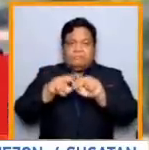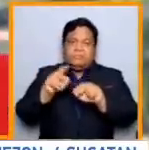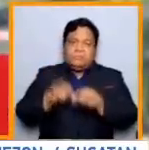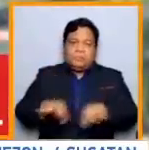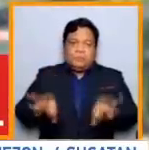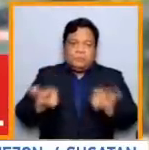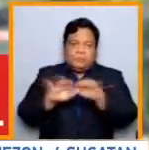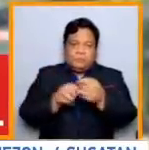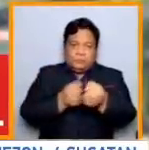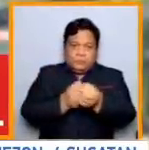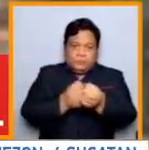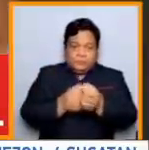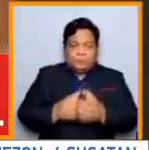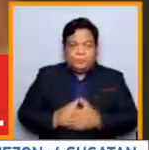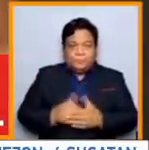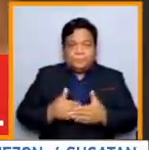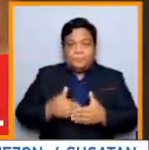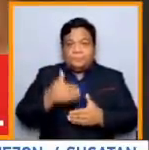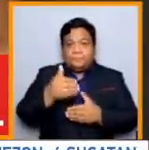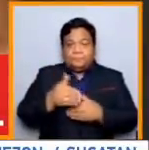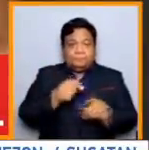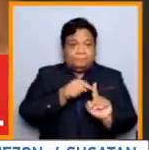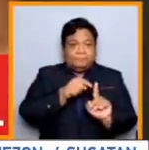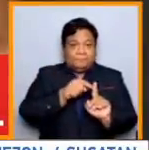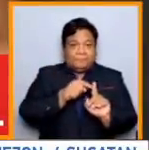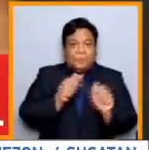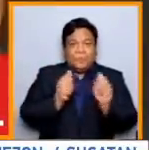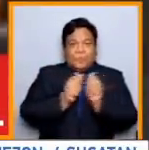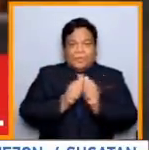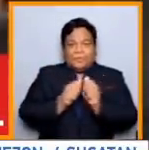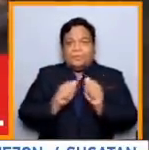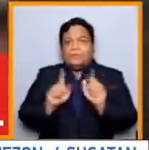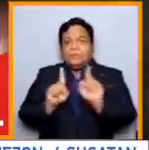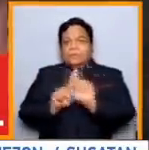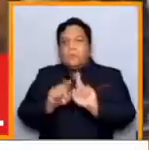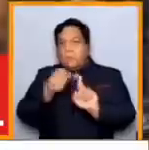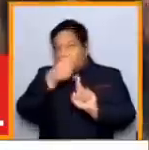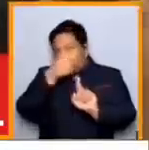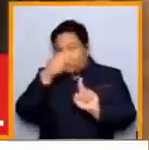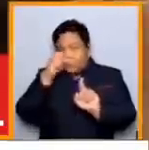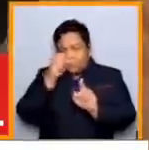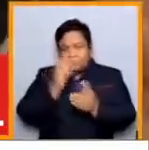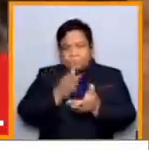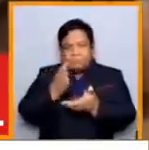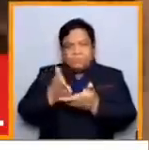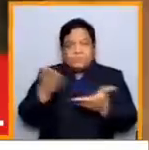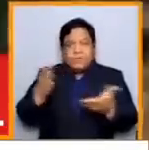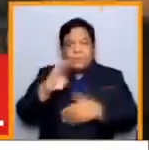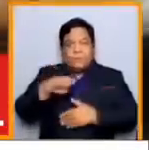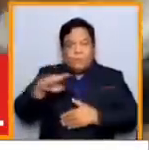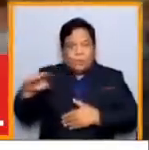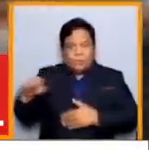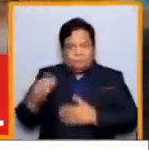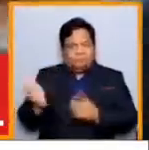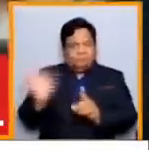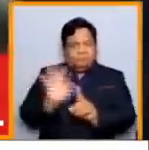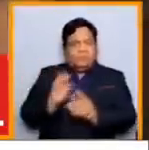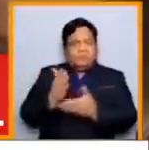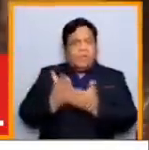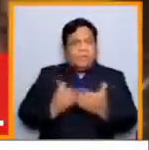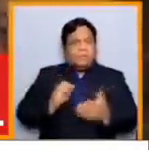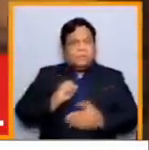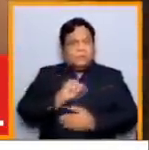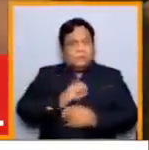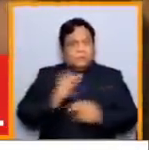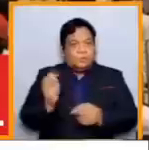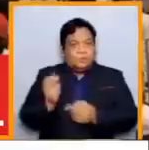Nag-ikot sa Bohol si Lacson at ang katandem na si Senate President Tito Soto kasama ang ilang senatorial candidates. Sa gitna naman ng pag-endorso ng mga